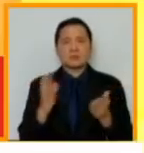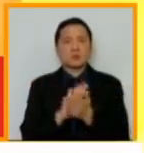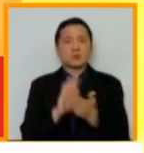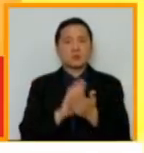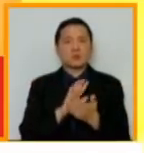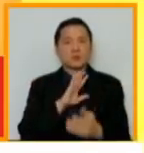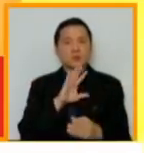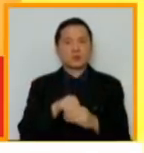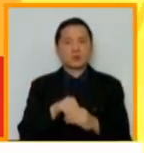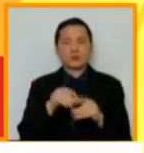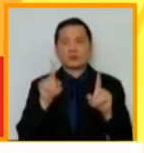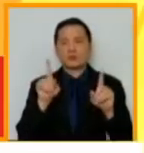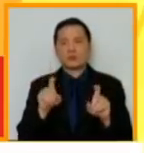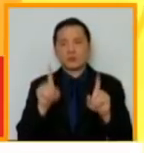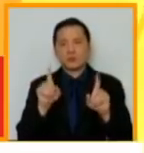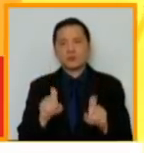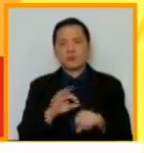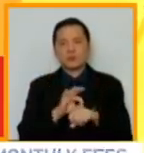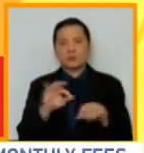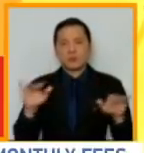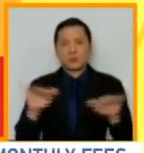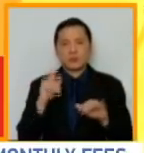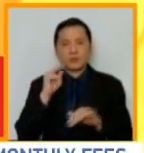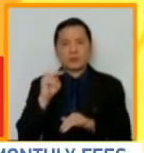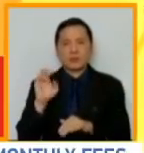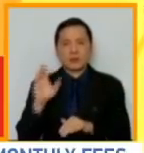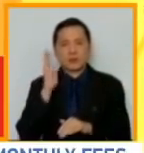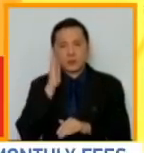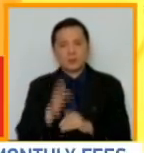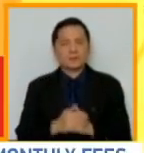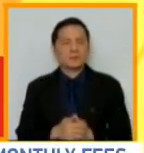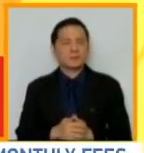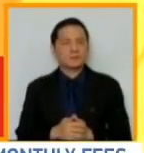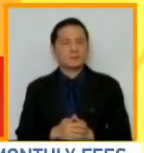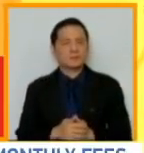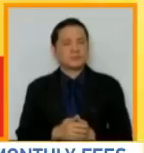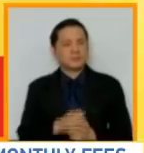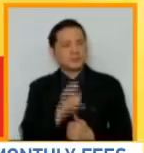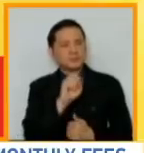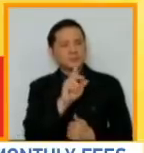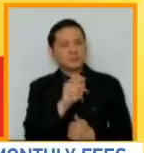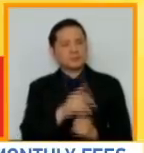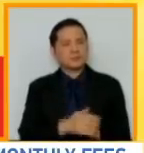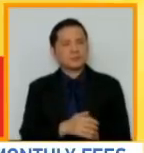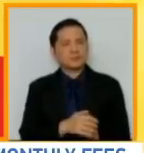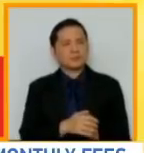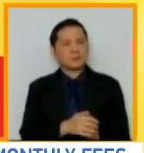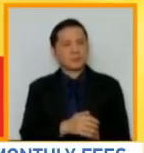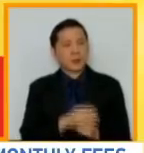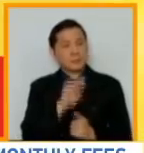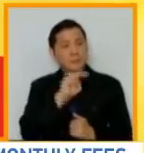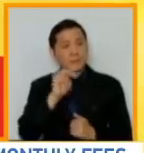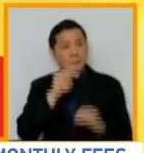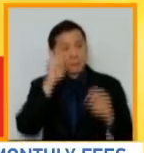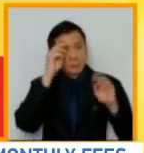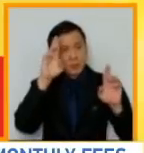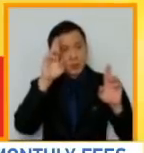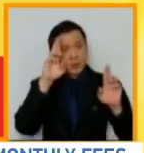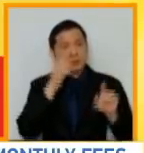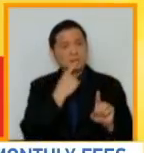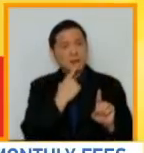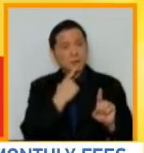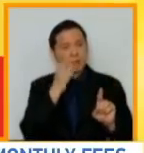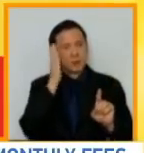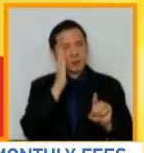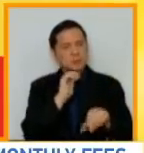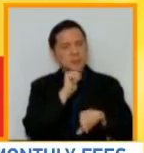sa National Capital Region. Okay, tatalakayin daw ng mga Metro Manila mayors yung pagpapatupad po ulit, no, ng travel restriction